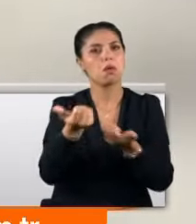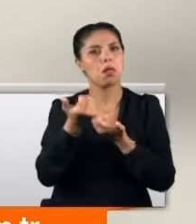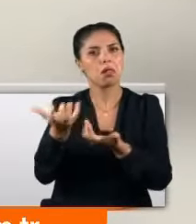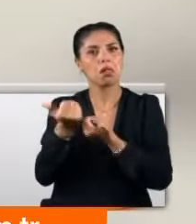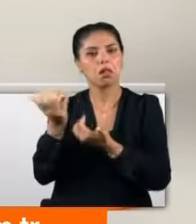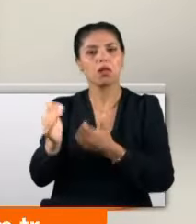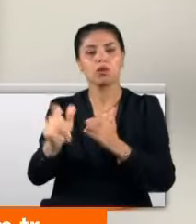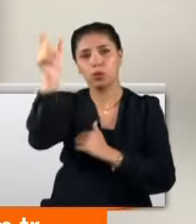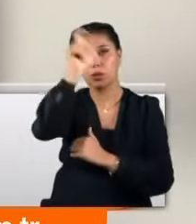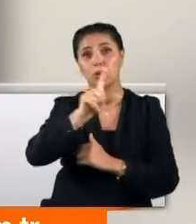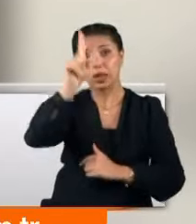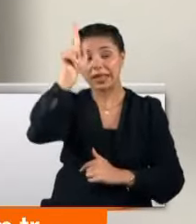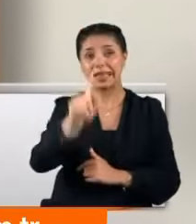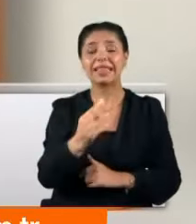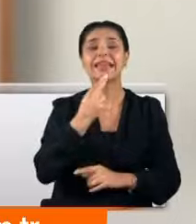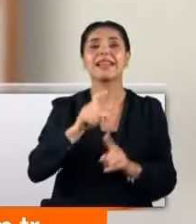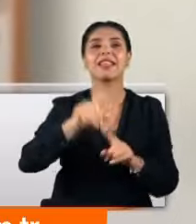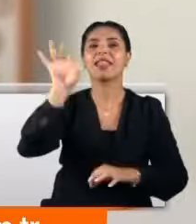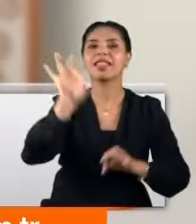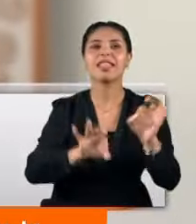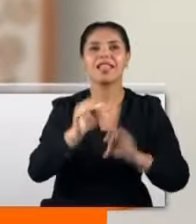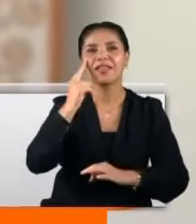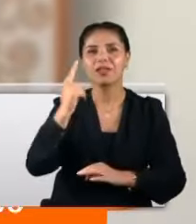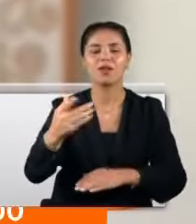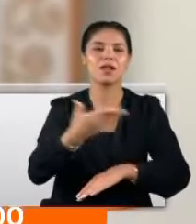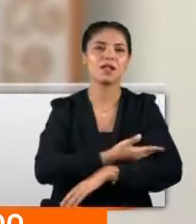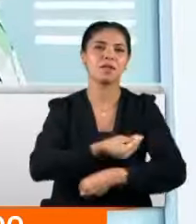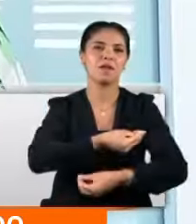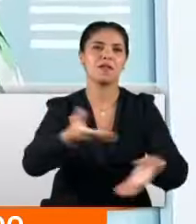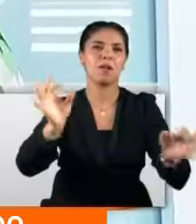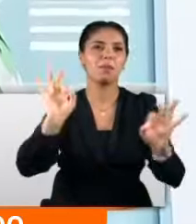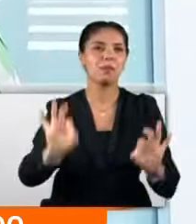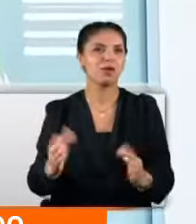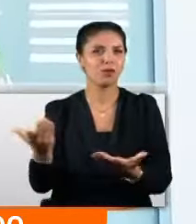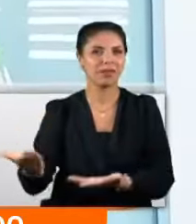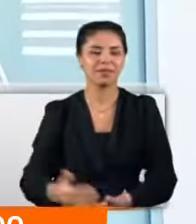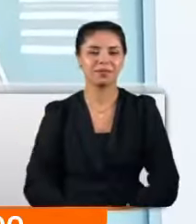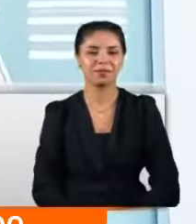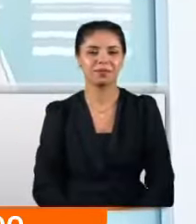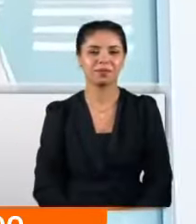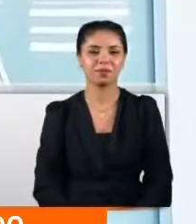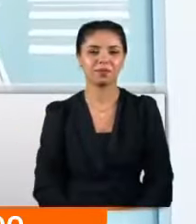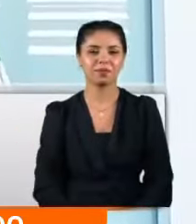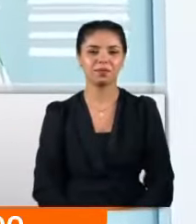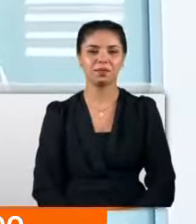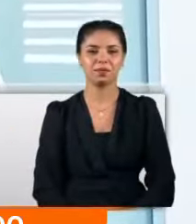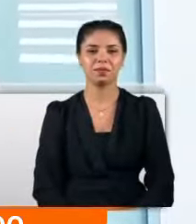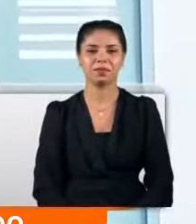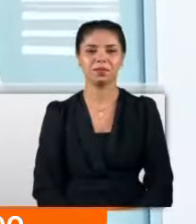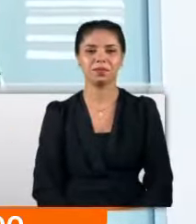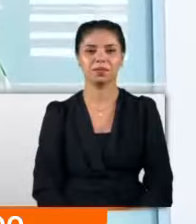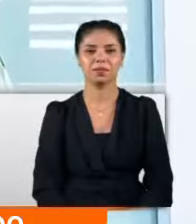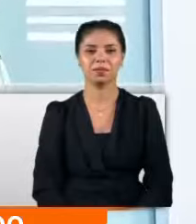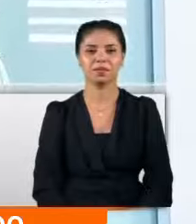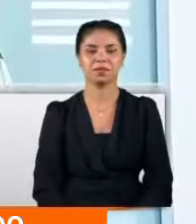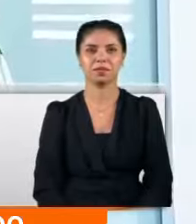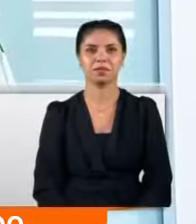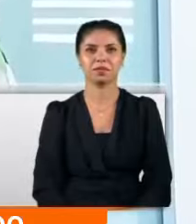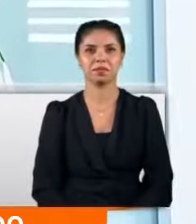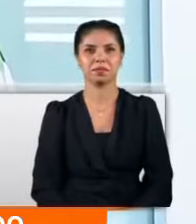ve Türkiye'nin ilk kadın dedektifi olarak hizmet vermeye başladı. Kendinize gelince o bulanıklık açılınca benim